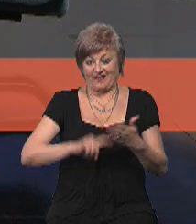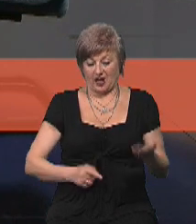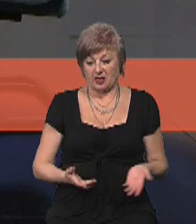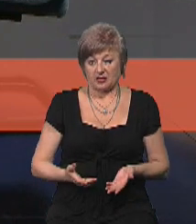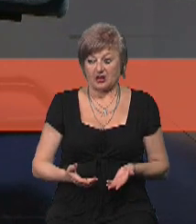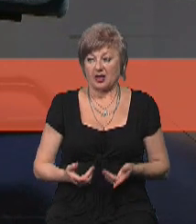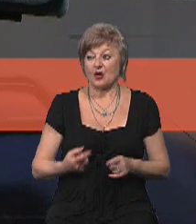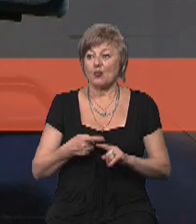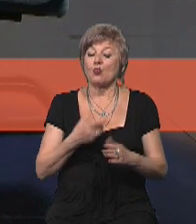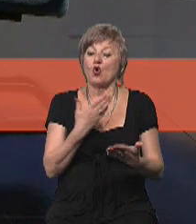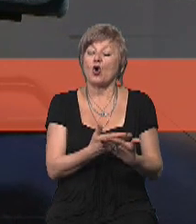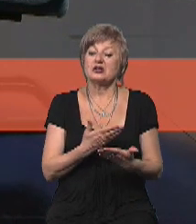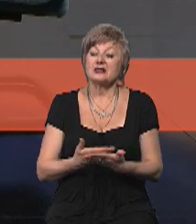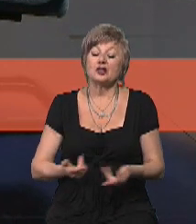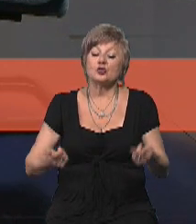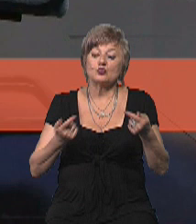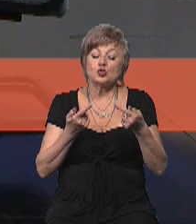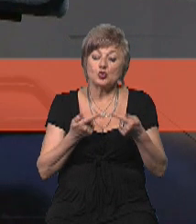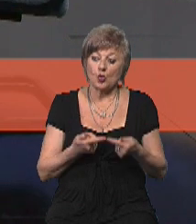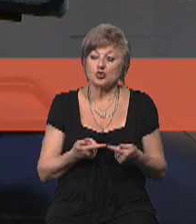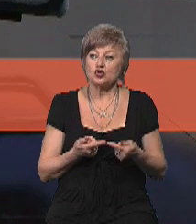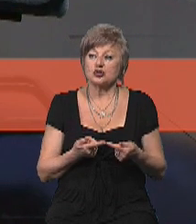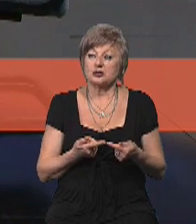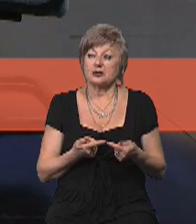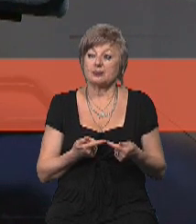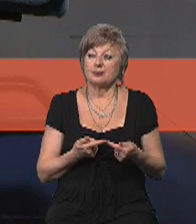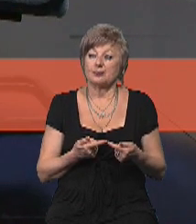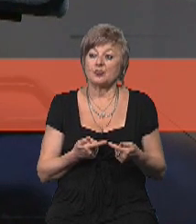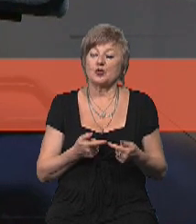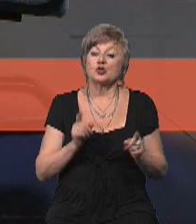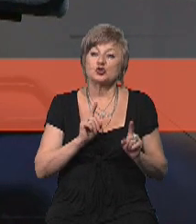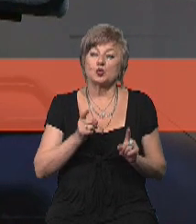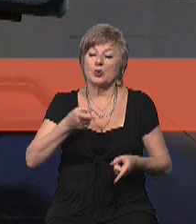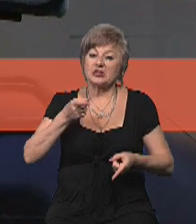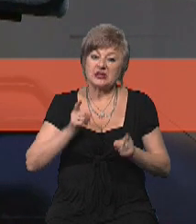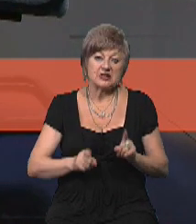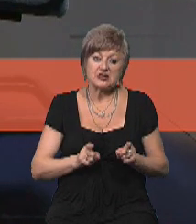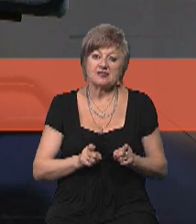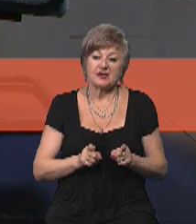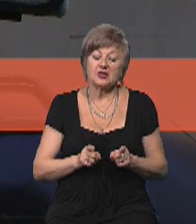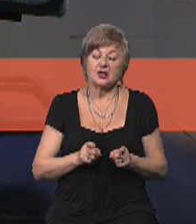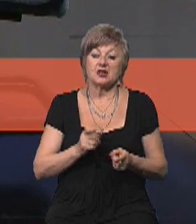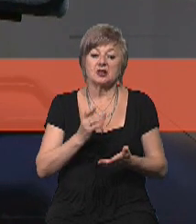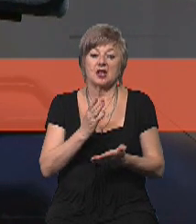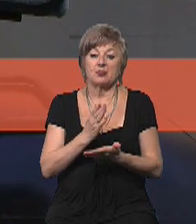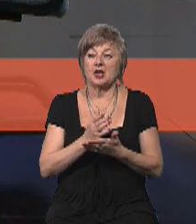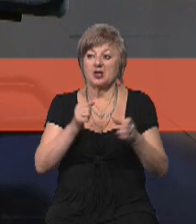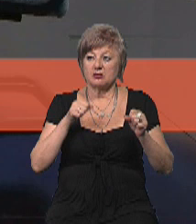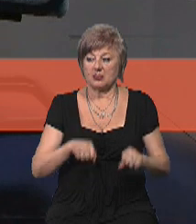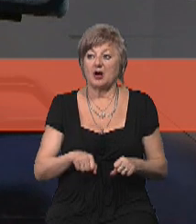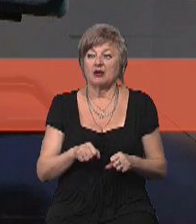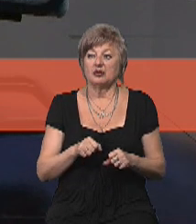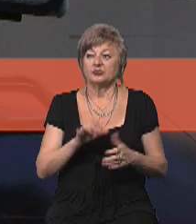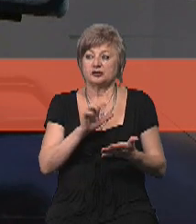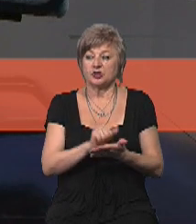По данным, я еще раз говорю, по данным структур, которые действительно имеют право заниматься, делать замеры, у нас в значительной